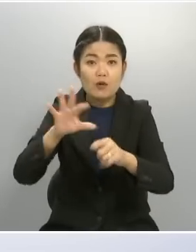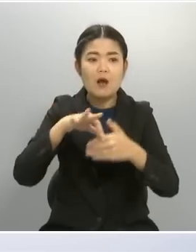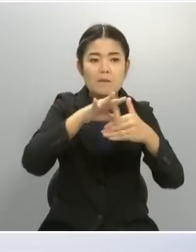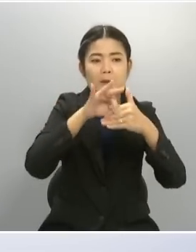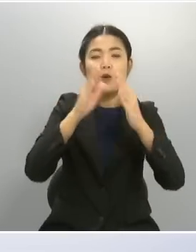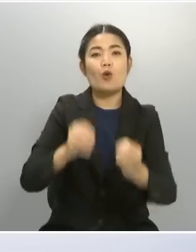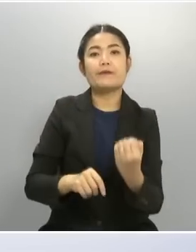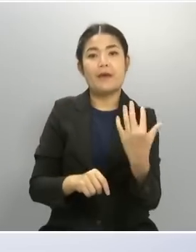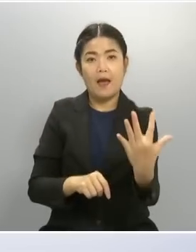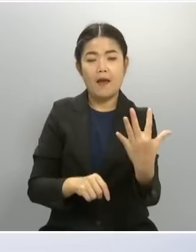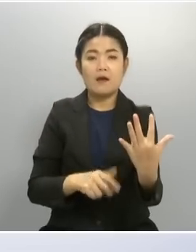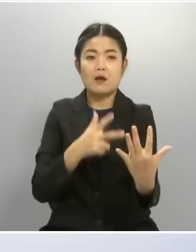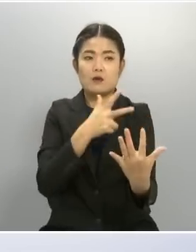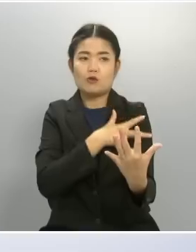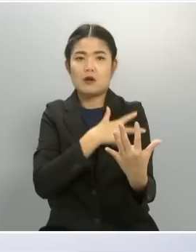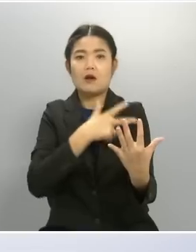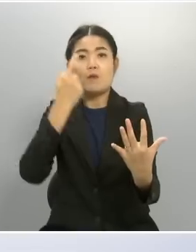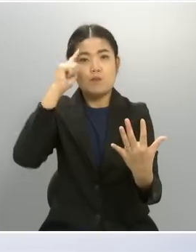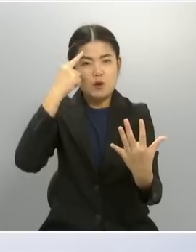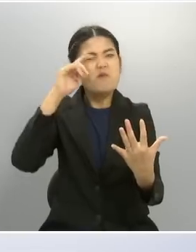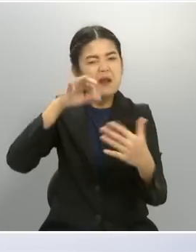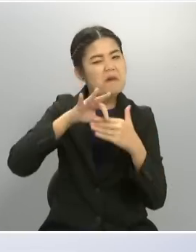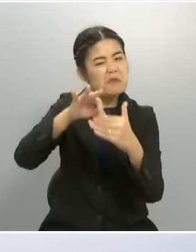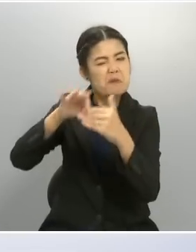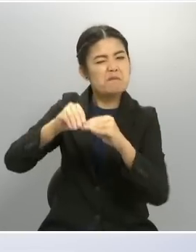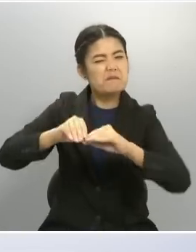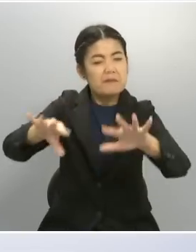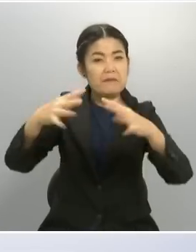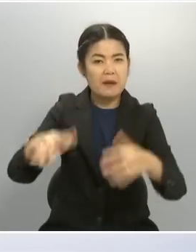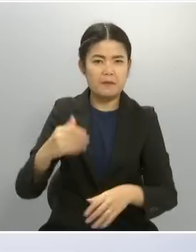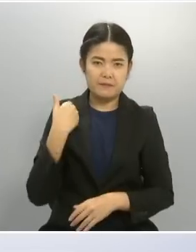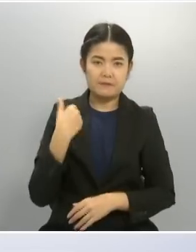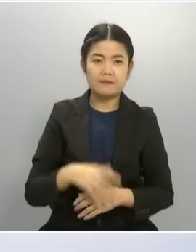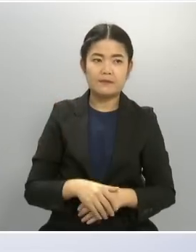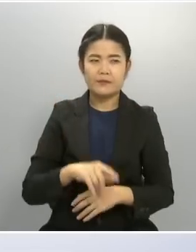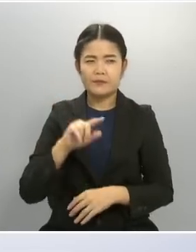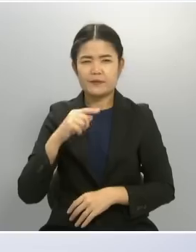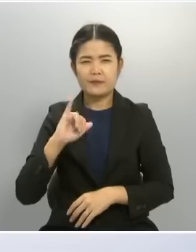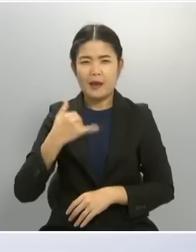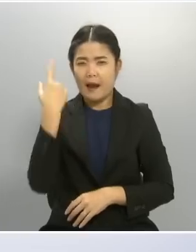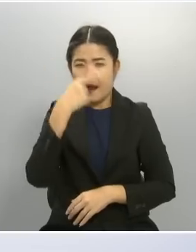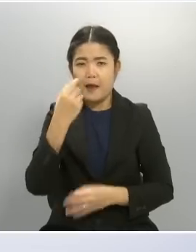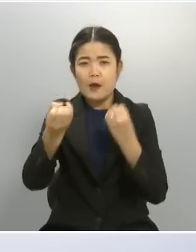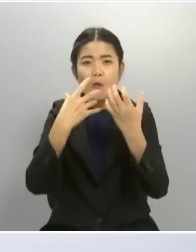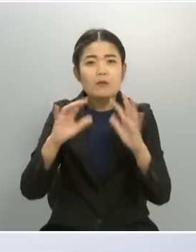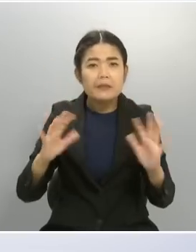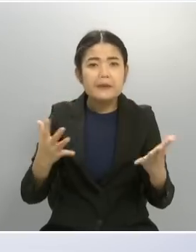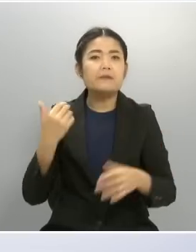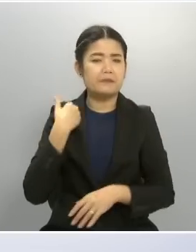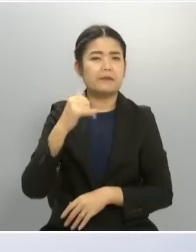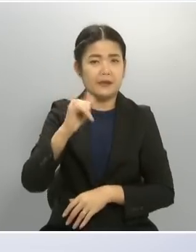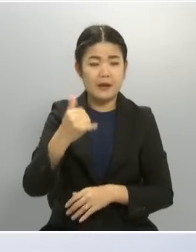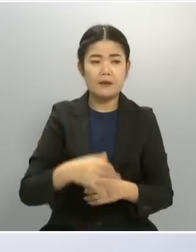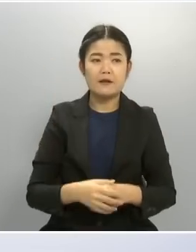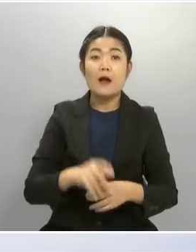รู้ด็อกเตอร์จิ้มอาจจะไม่รู้มันอาจจะไปมากกว่านั้นแต่คนที่มากกว่านั้นอาจจะไม่กล้าทักมาบอกเจ้าที่ปรากฏว่า